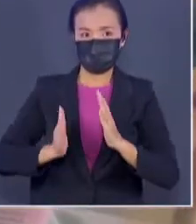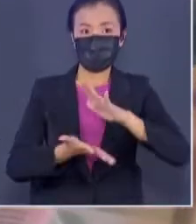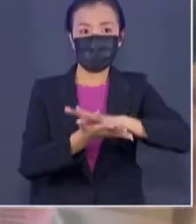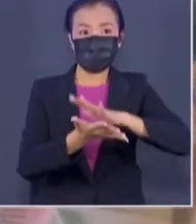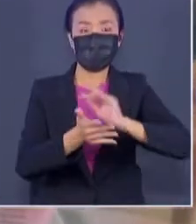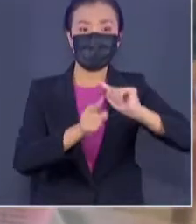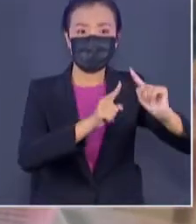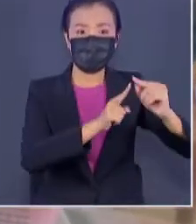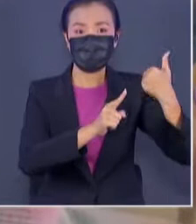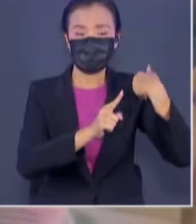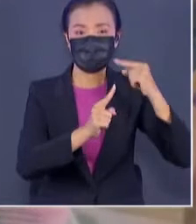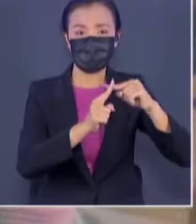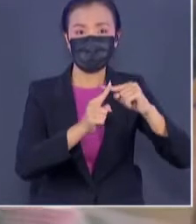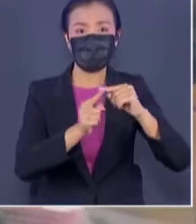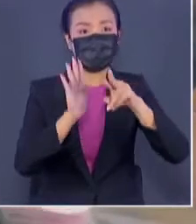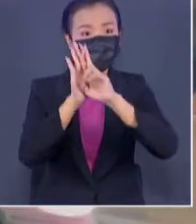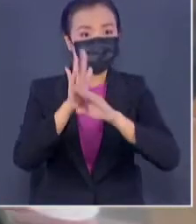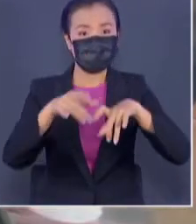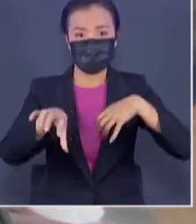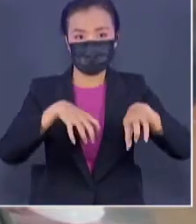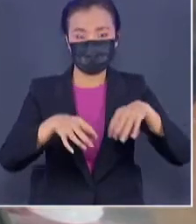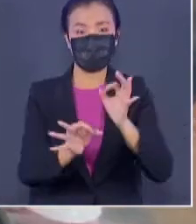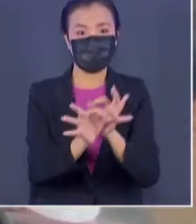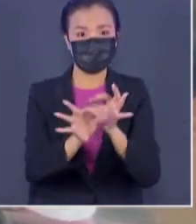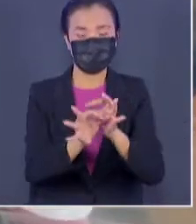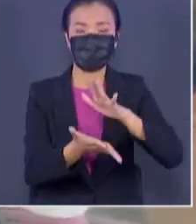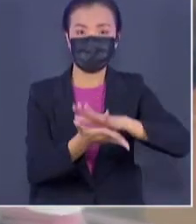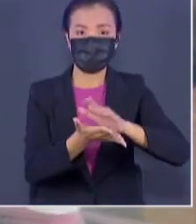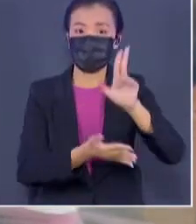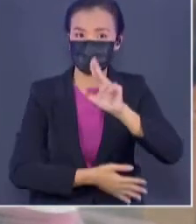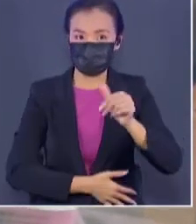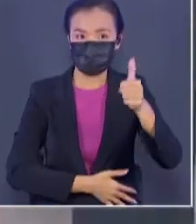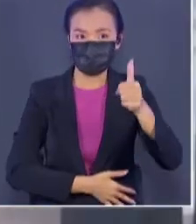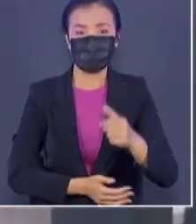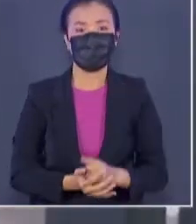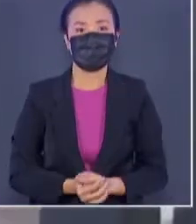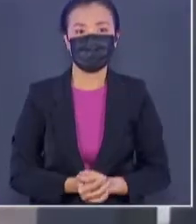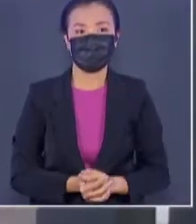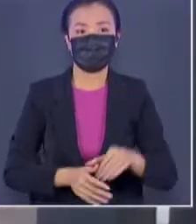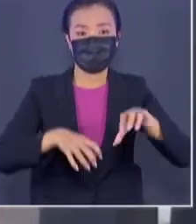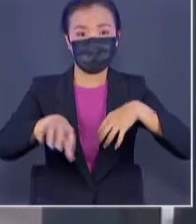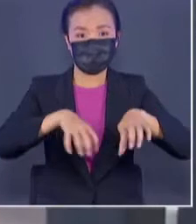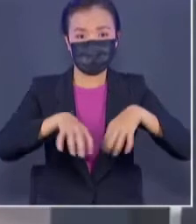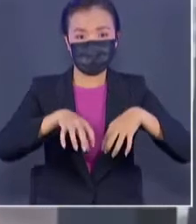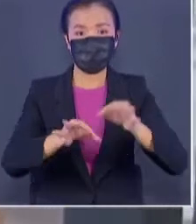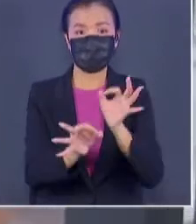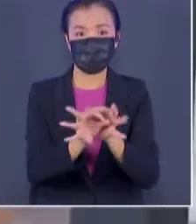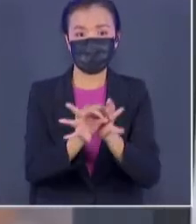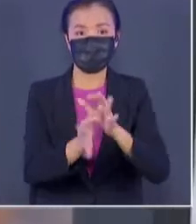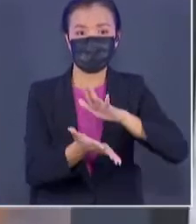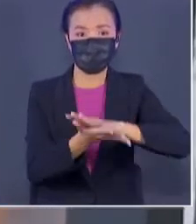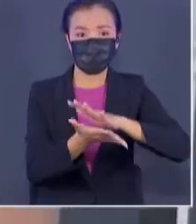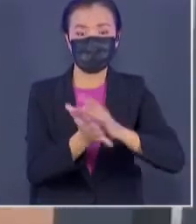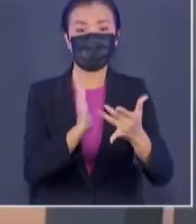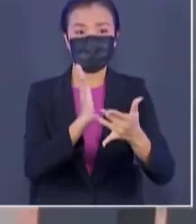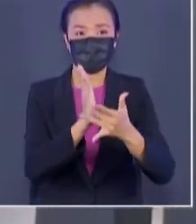าอื่นๆนะครับได้นำระบบการบริหารจัดการธนาคารโรงเรียนไปใช้ได้สำหรับการบริหารจัดการธนาคารโรงเรียนดิจิทั